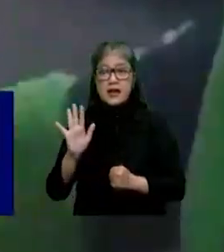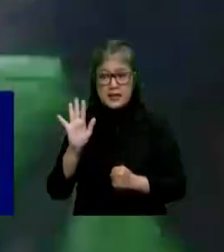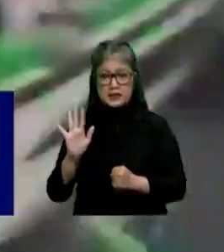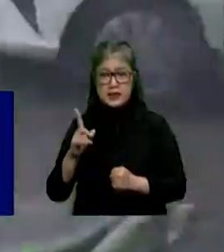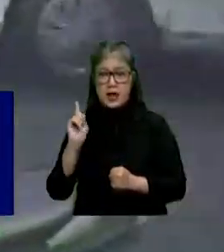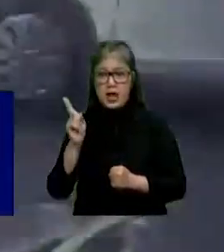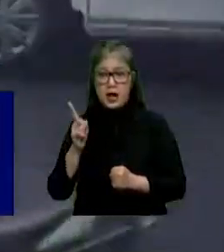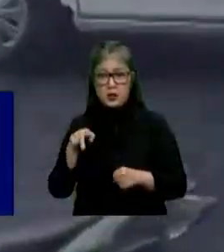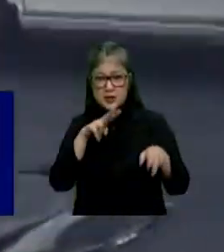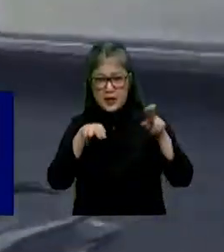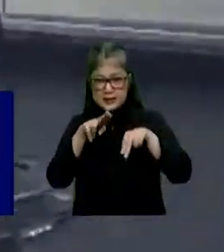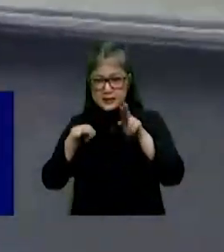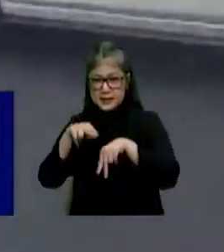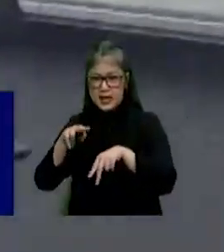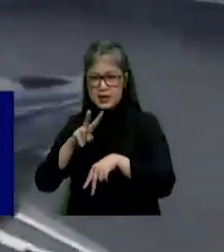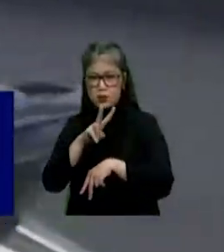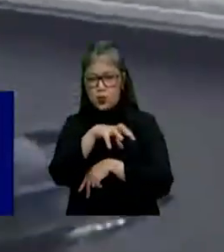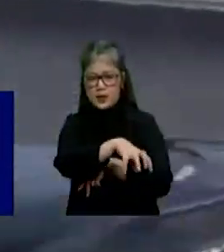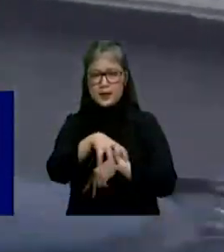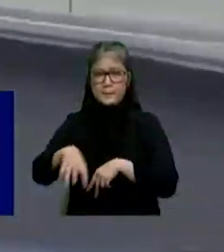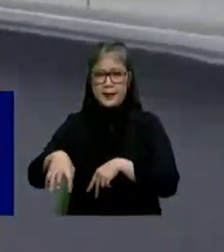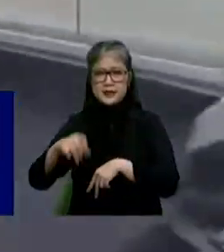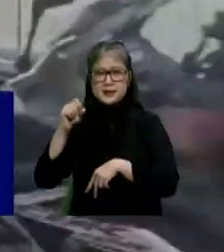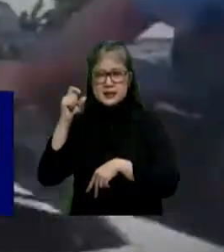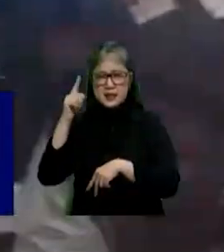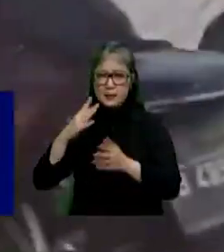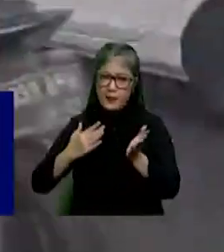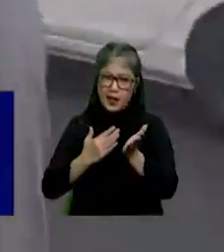rutin di luar lokasi ini karena banyak ditemukan adanya pelanggaran lalu